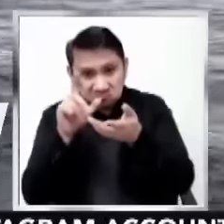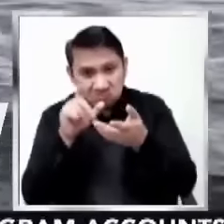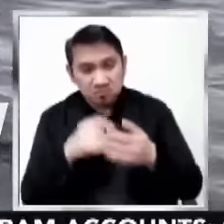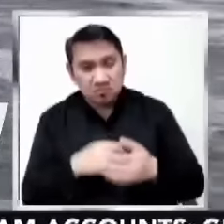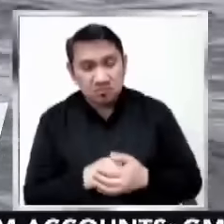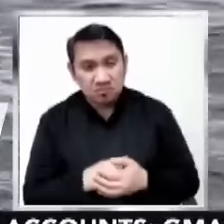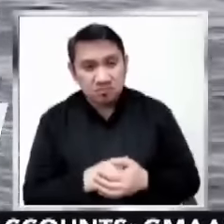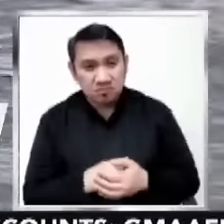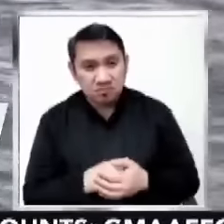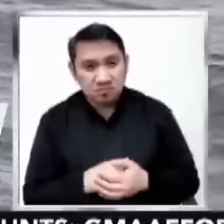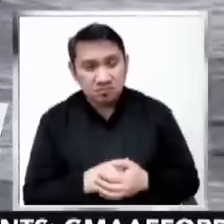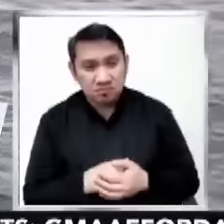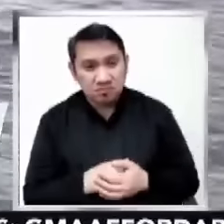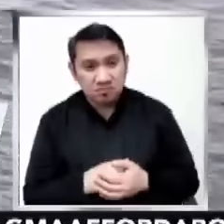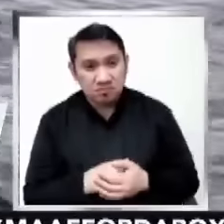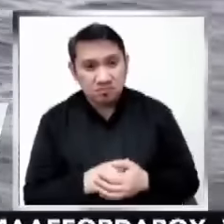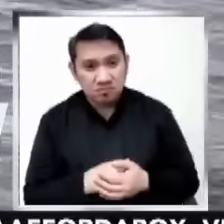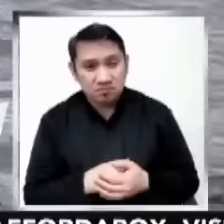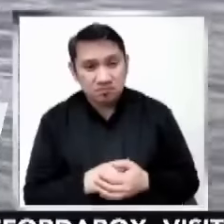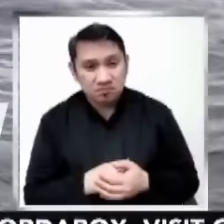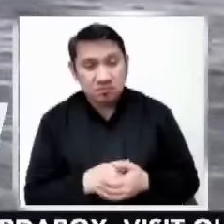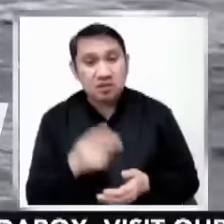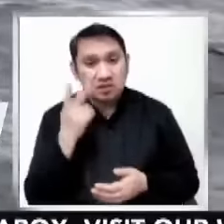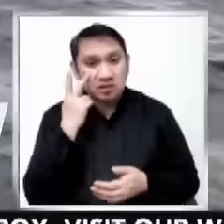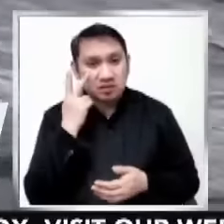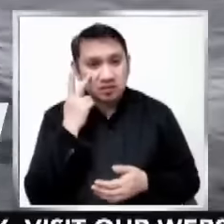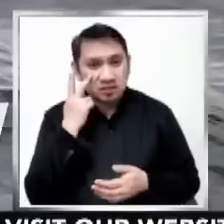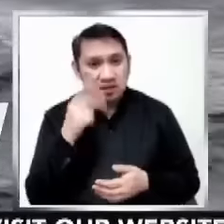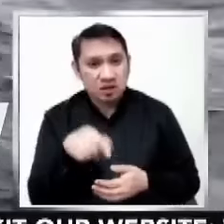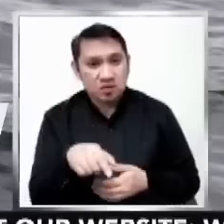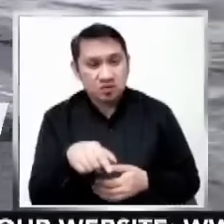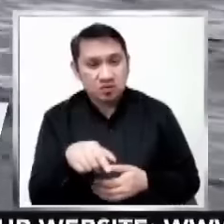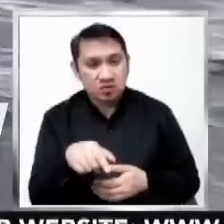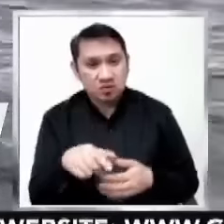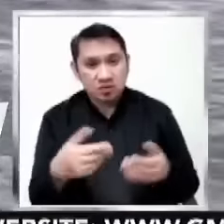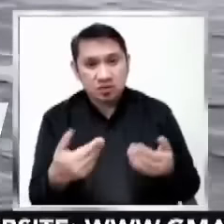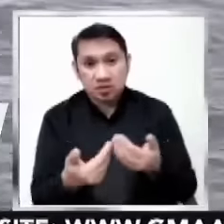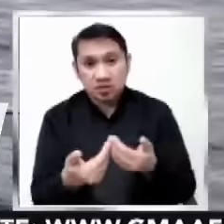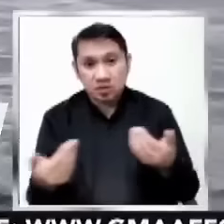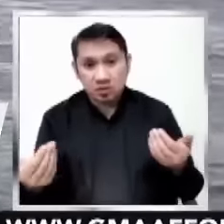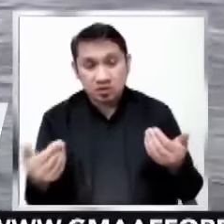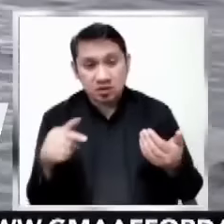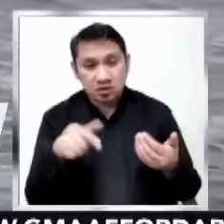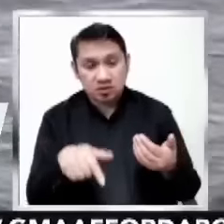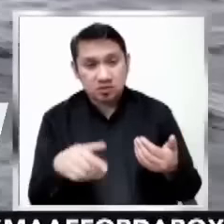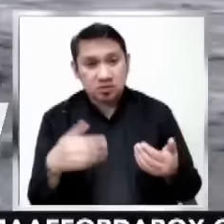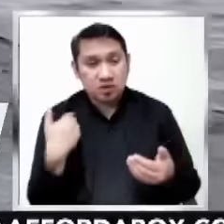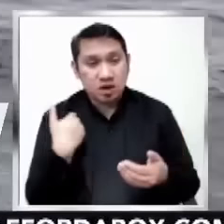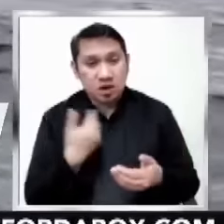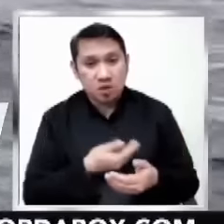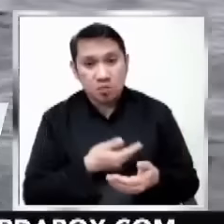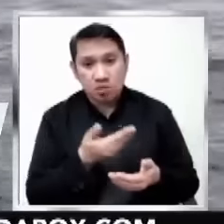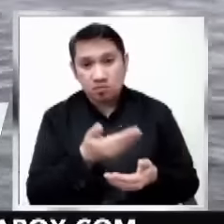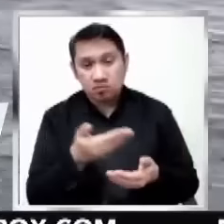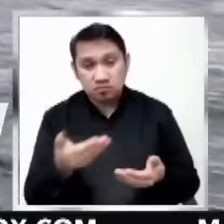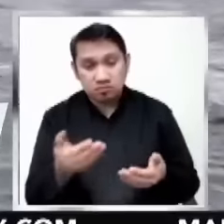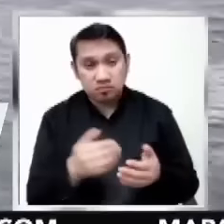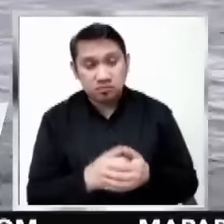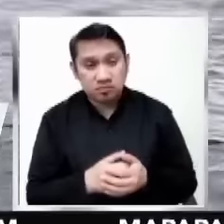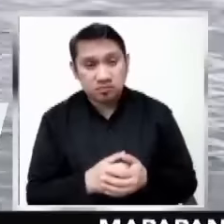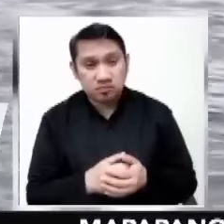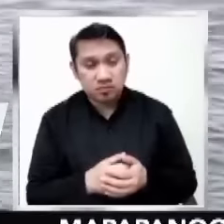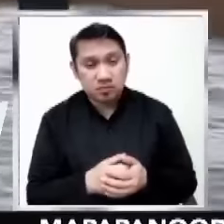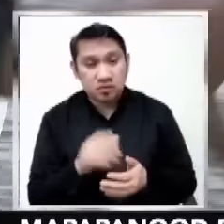barko. At ito na nga, hinahati na ngayon. Hinihiwalay na itong resupply ship mula sa atin. Samantalang sa tapat